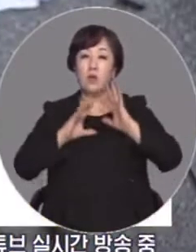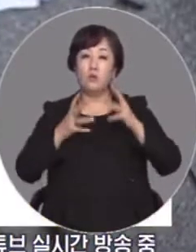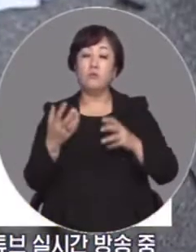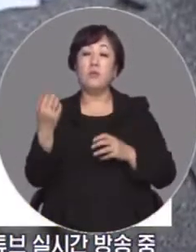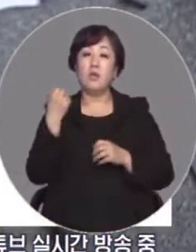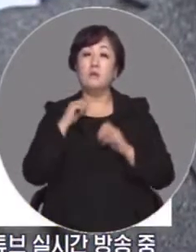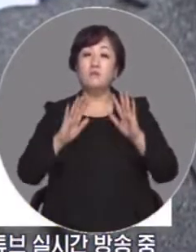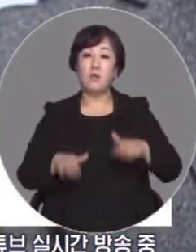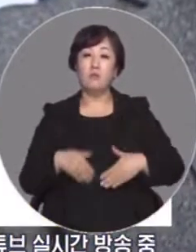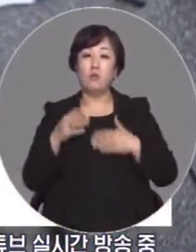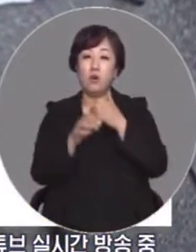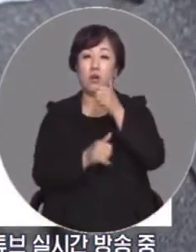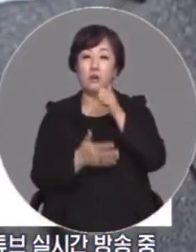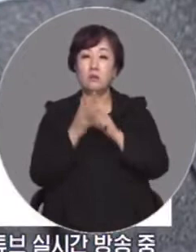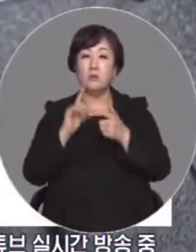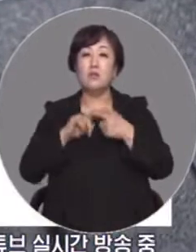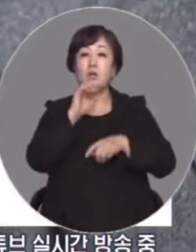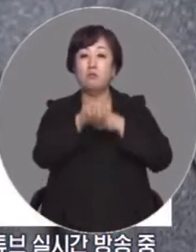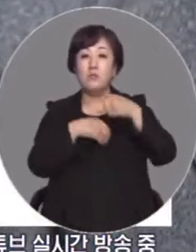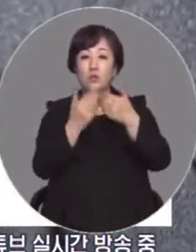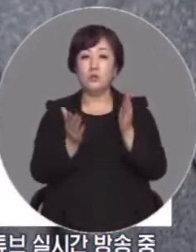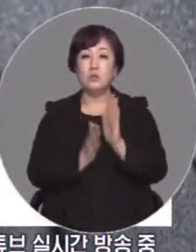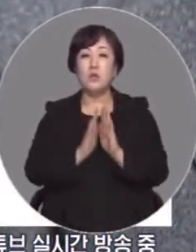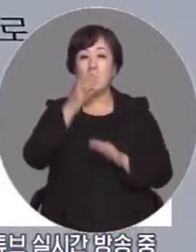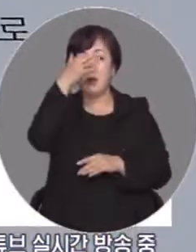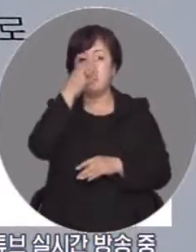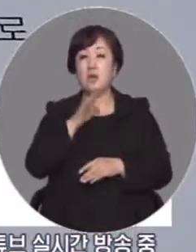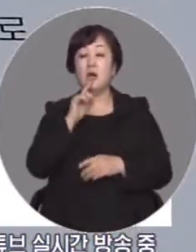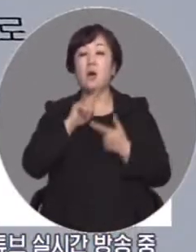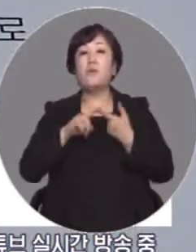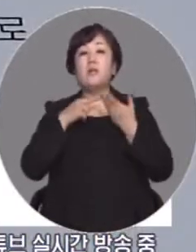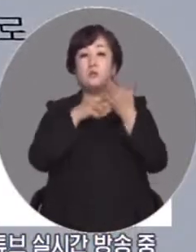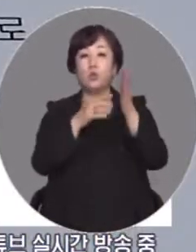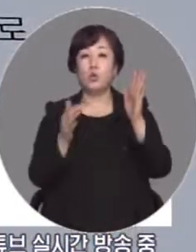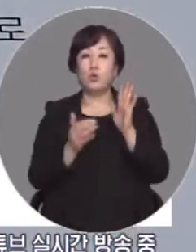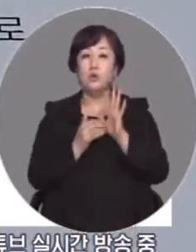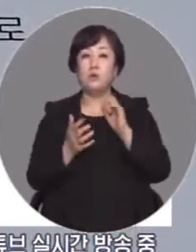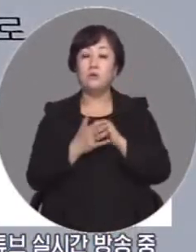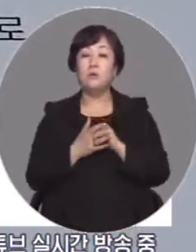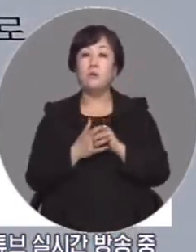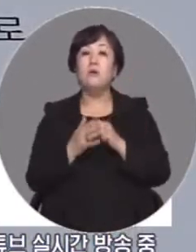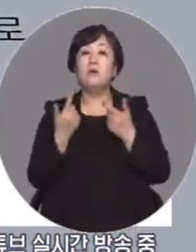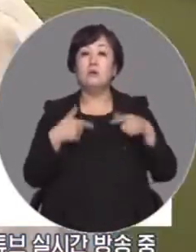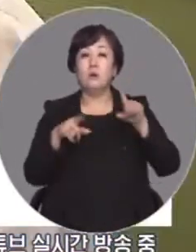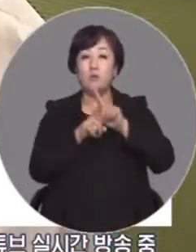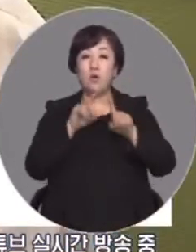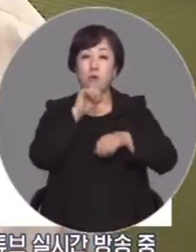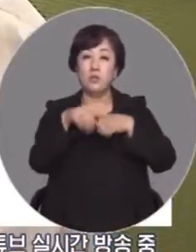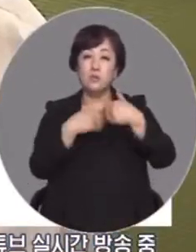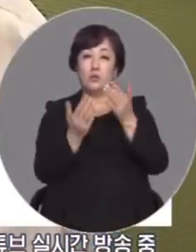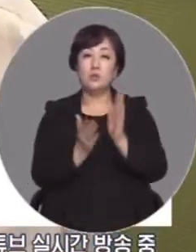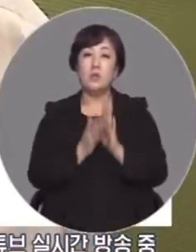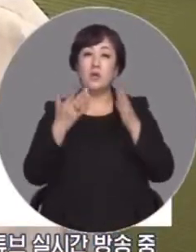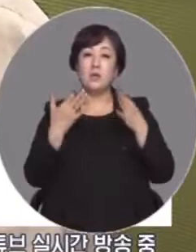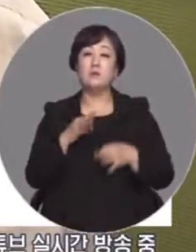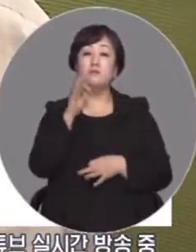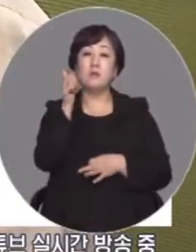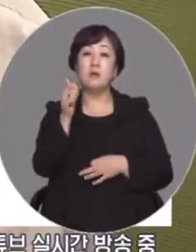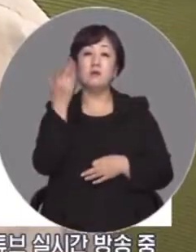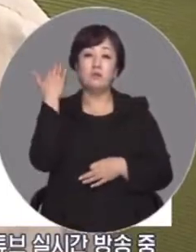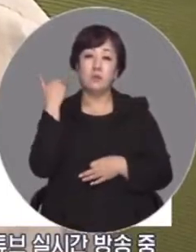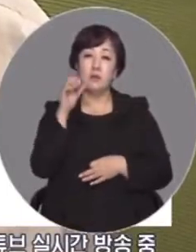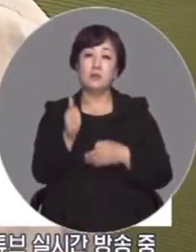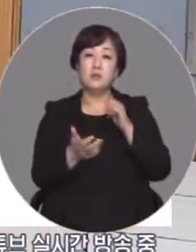남구 의원들이 민주당의 사과를 촉구했습니다. 국민의힘 의원들은 더불어민주당 소속인 김 전 구청장의